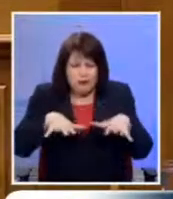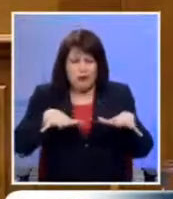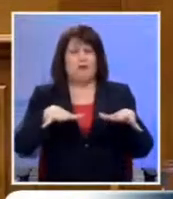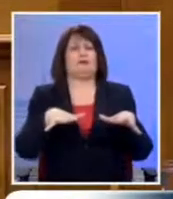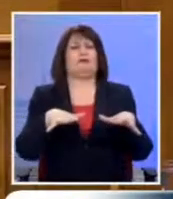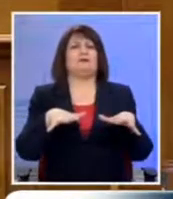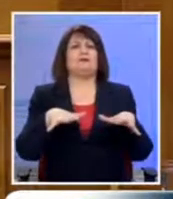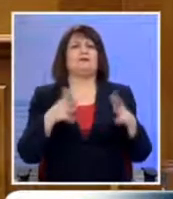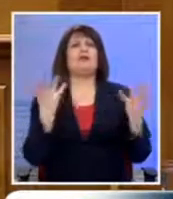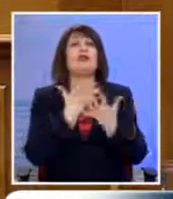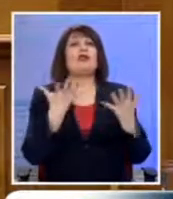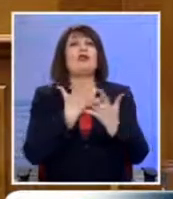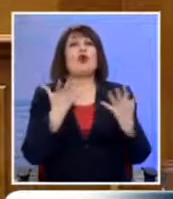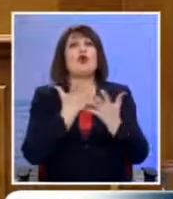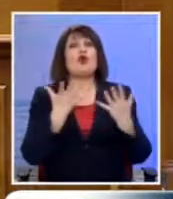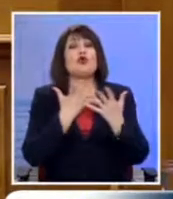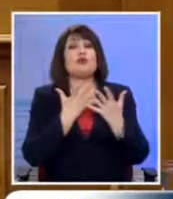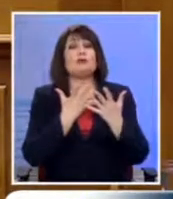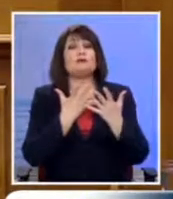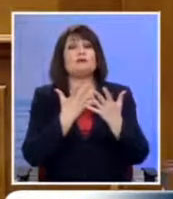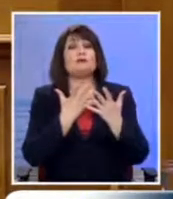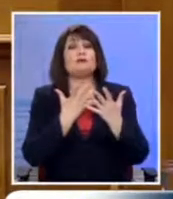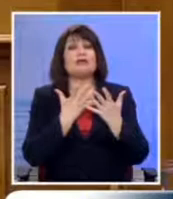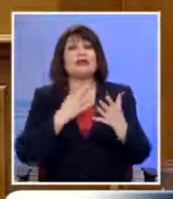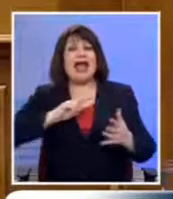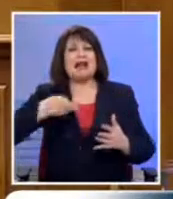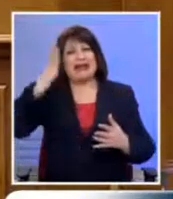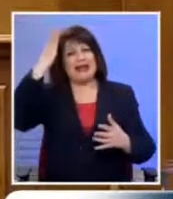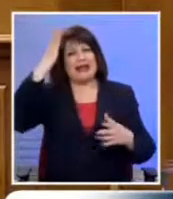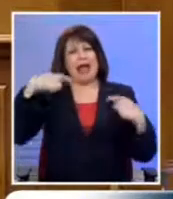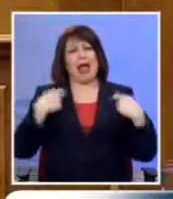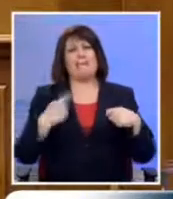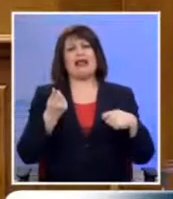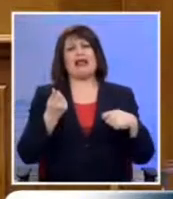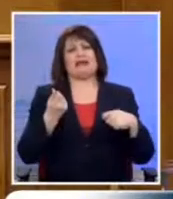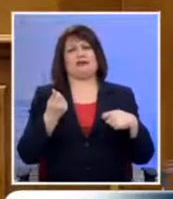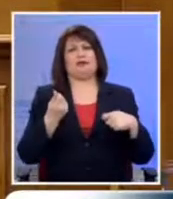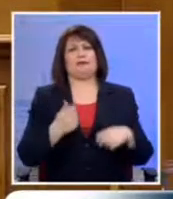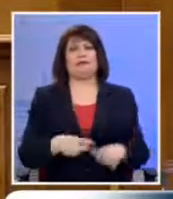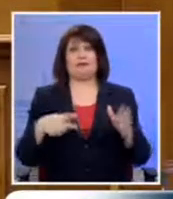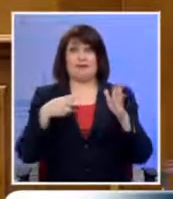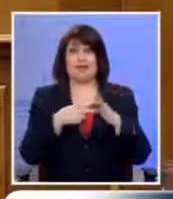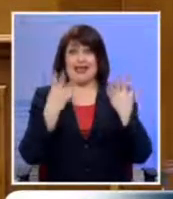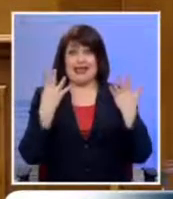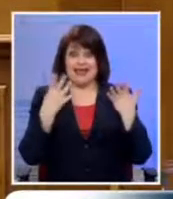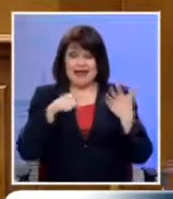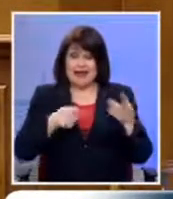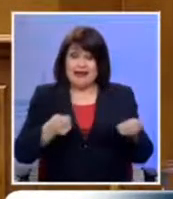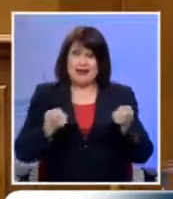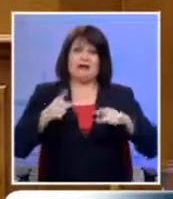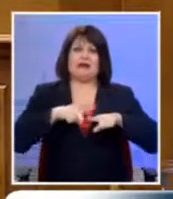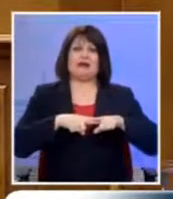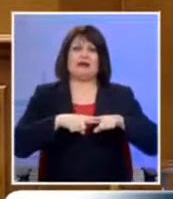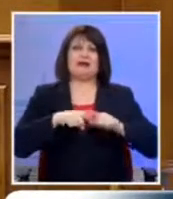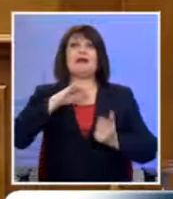έναν θολό συνθηματολογικό αντικαπιταλισμό. Κάτι συνέβη το 2009 στην Ελλάδα και